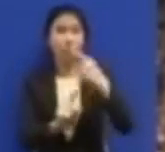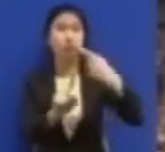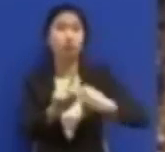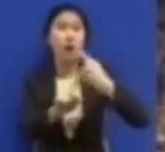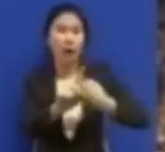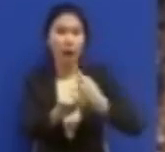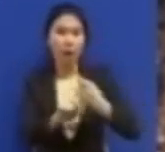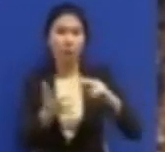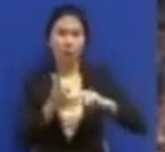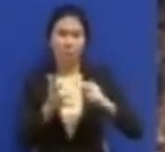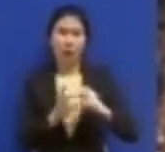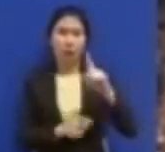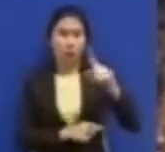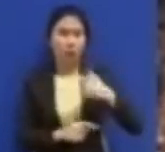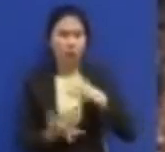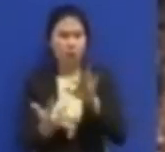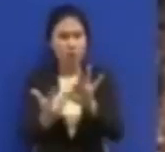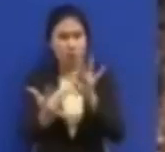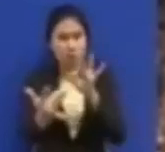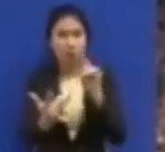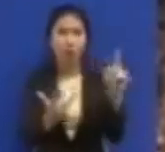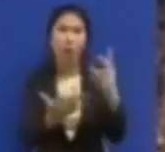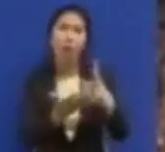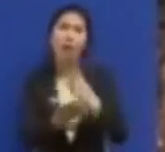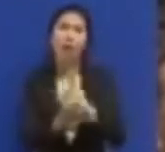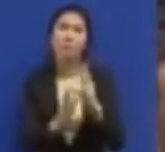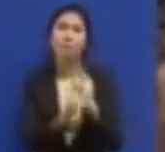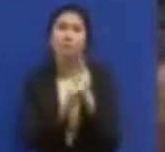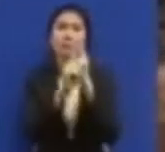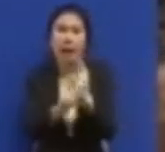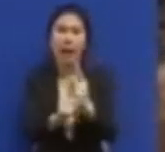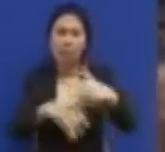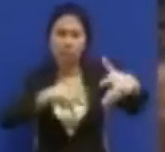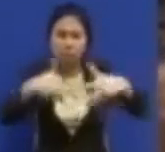ท่านประธานต้องเลือกตามระเบียบวาระงั้นท่านประธานตอบพี่น้องประชาช